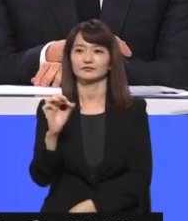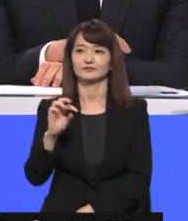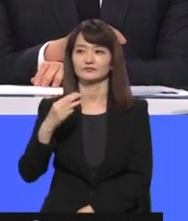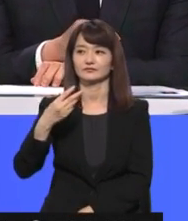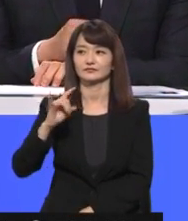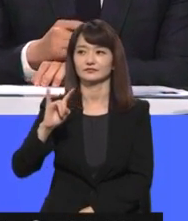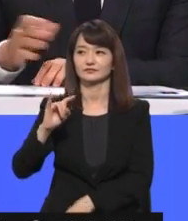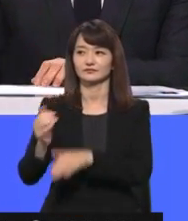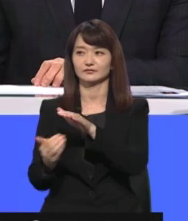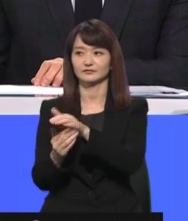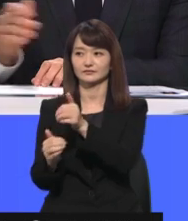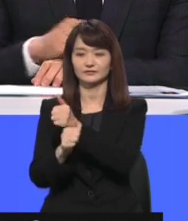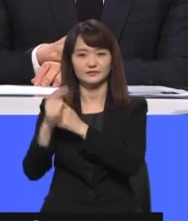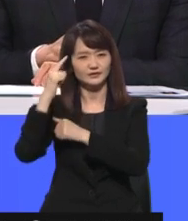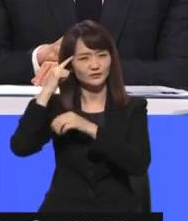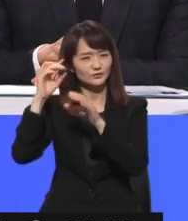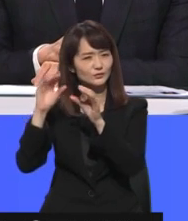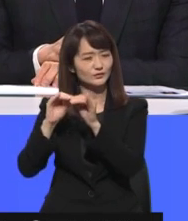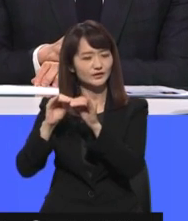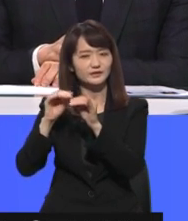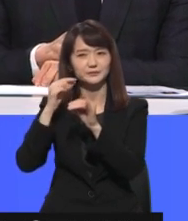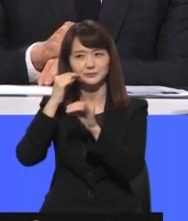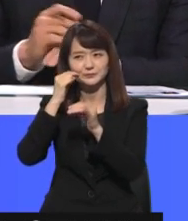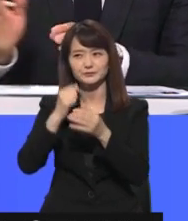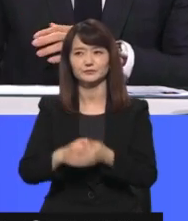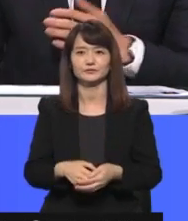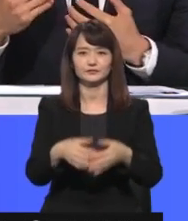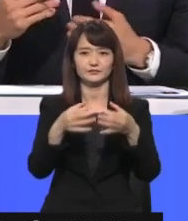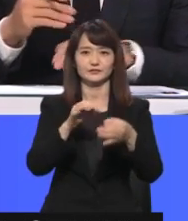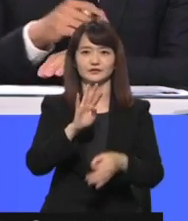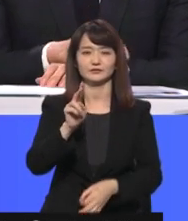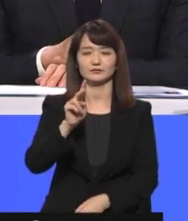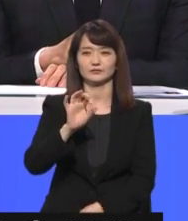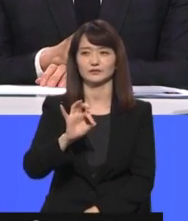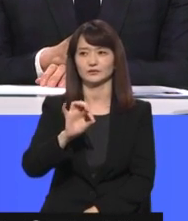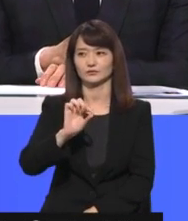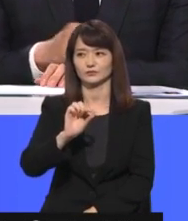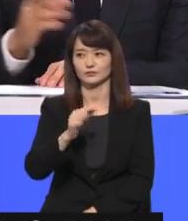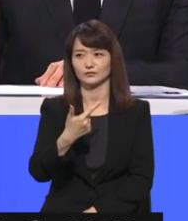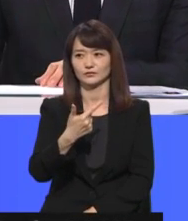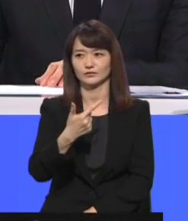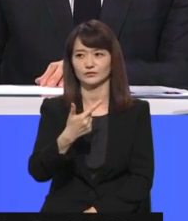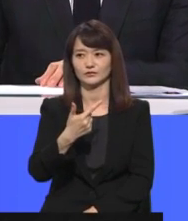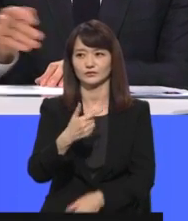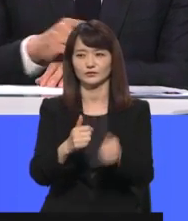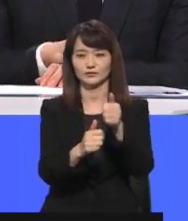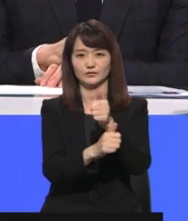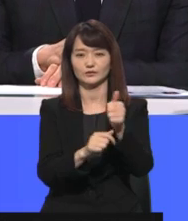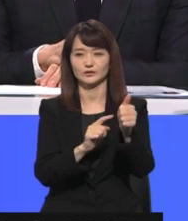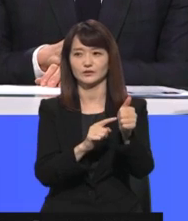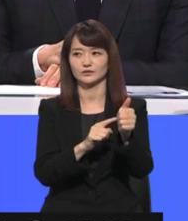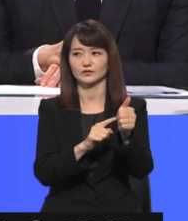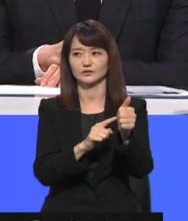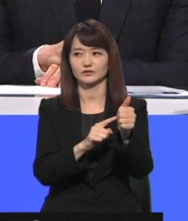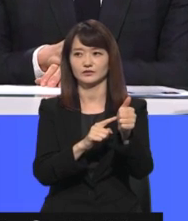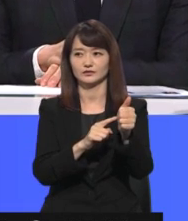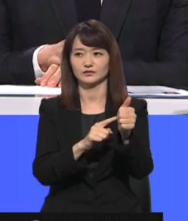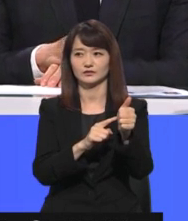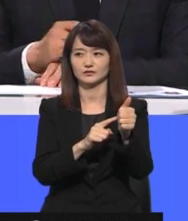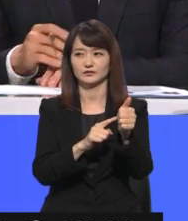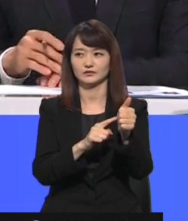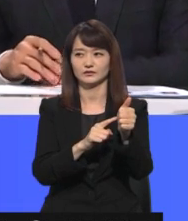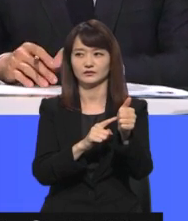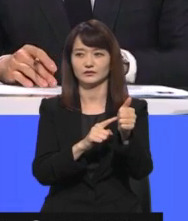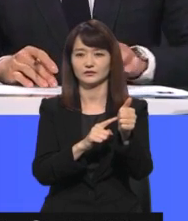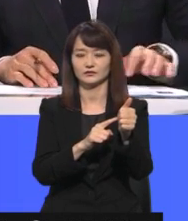전혀 동의할 수 없고 김영미님 위원 같은 것이에요 수백 오예 또 존중하고 또 존 본 받았고 많은 선배 기 때문에 저희 다